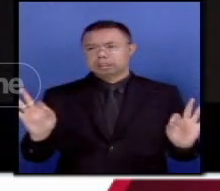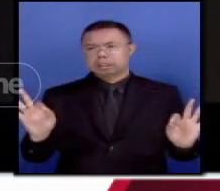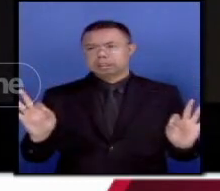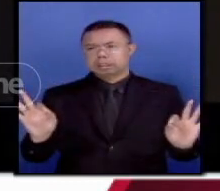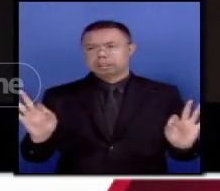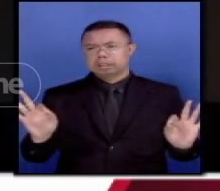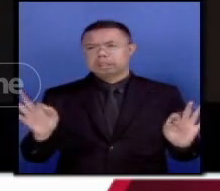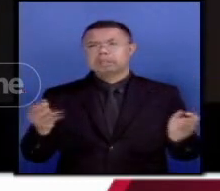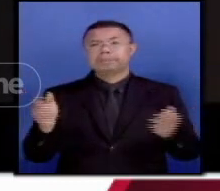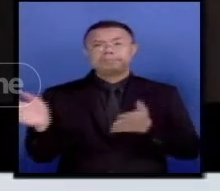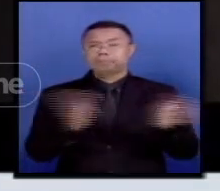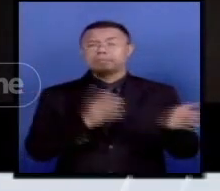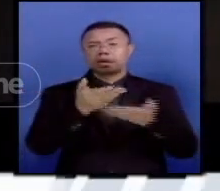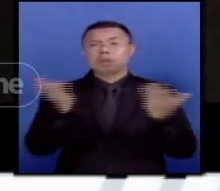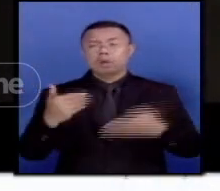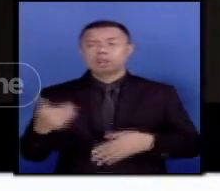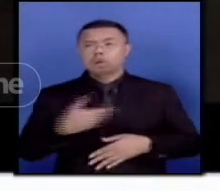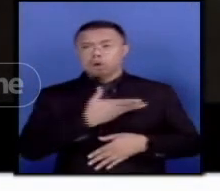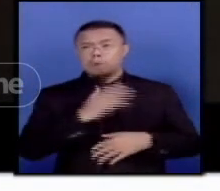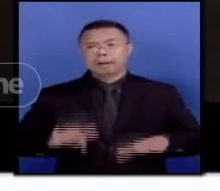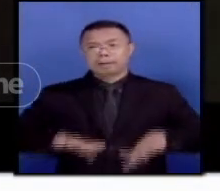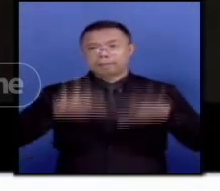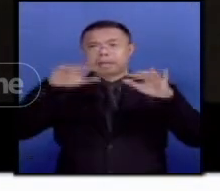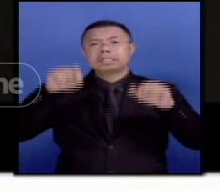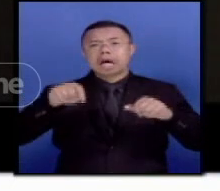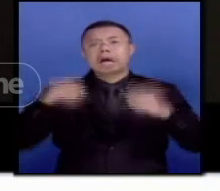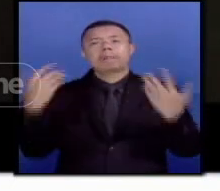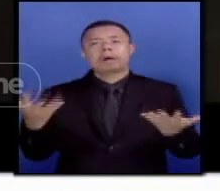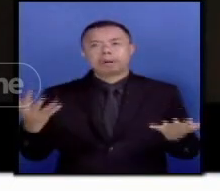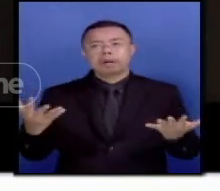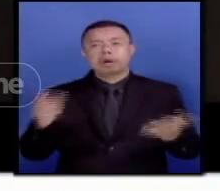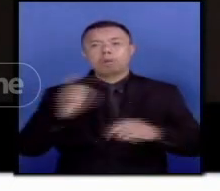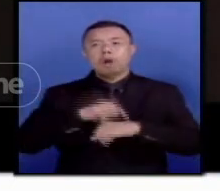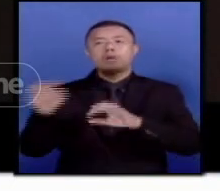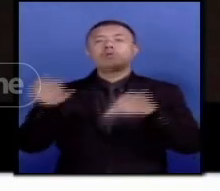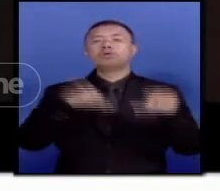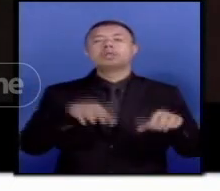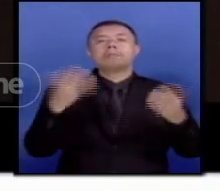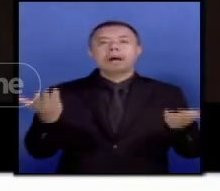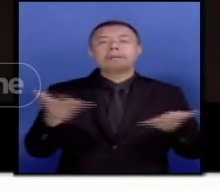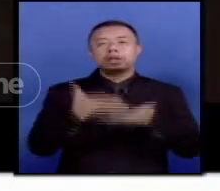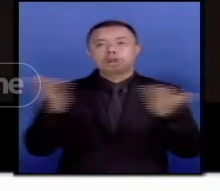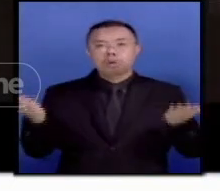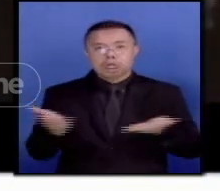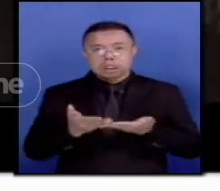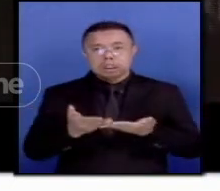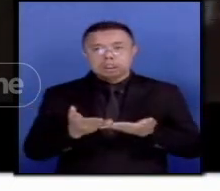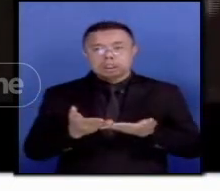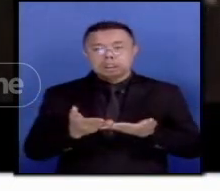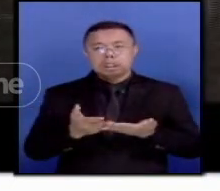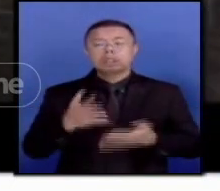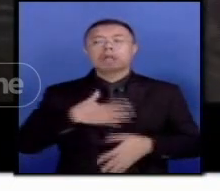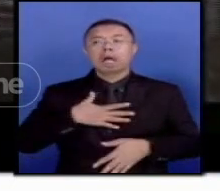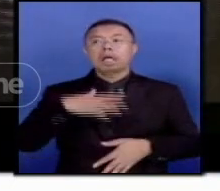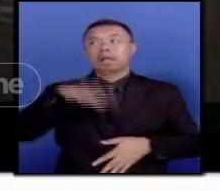kemudian kondisi para korban banjir ini sangat mengungsi terus di ya memang pada tempat